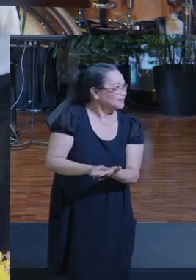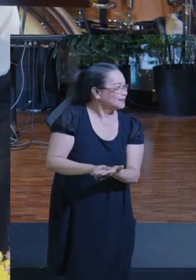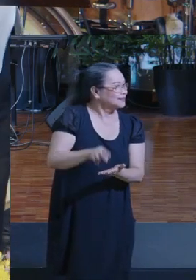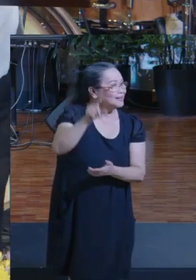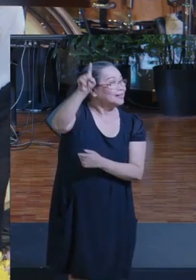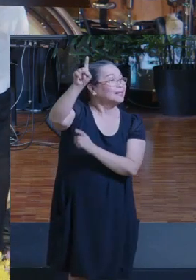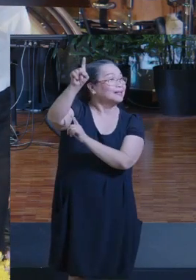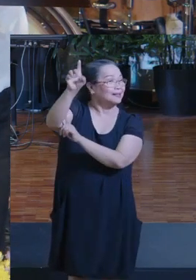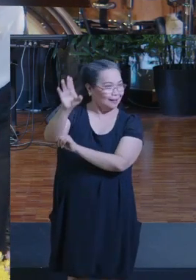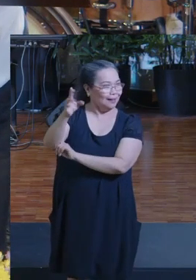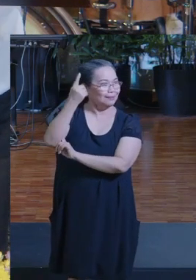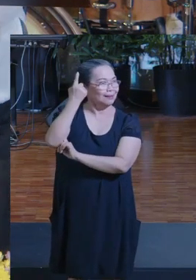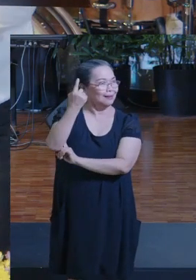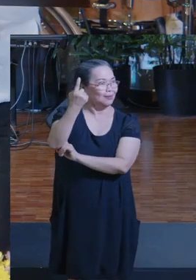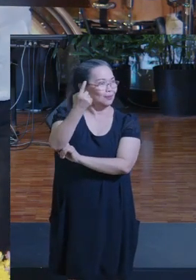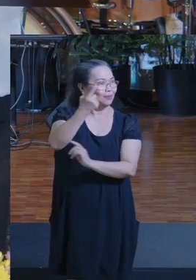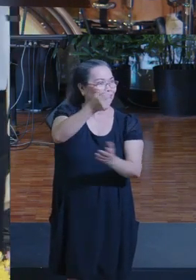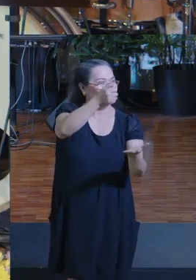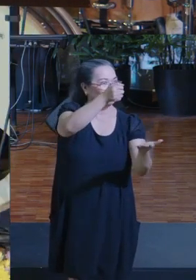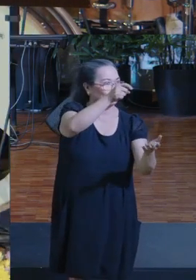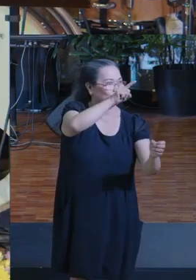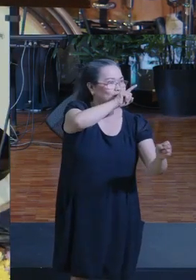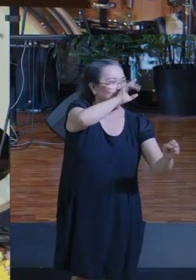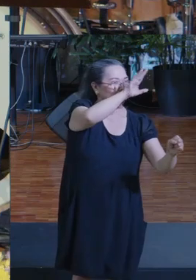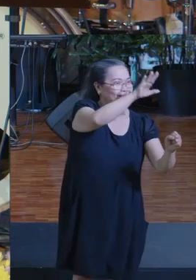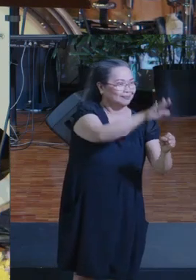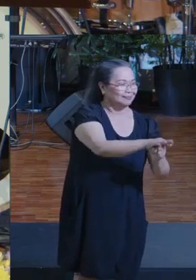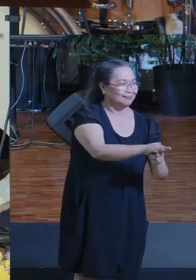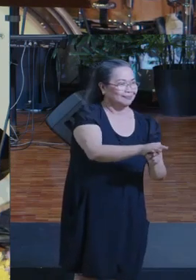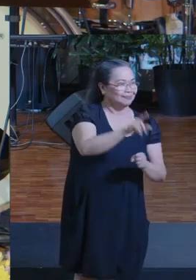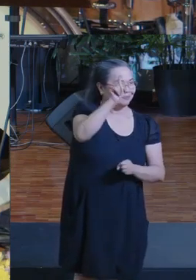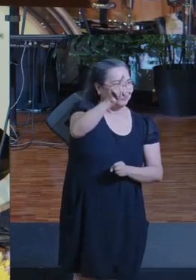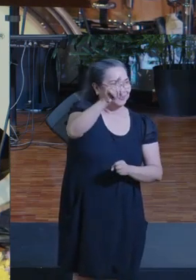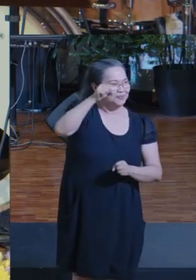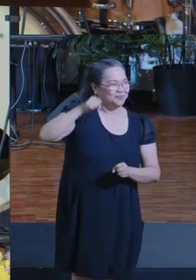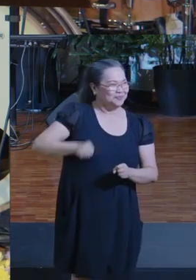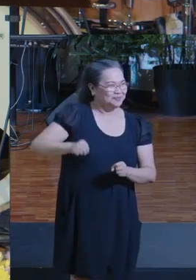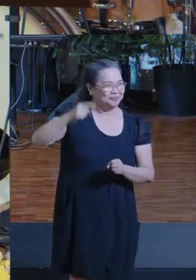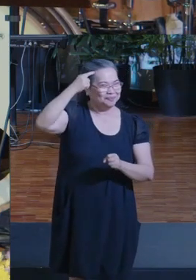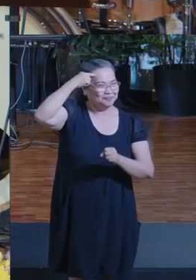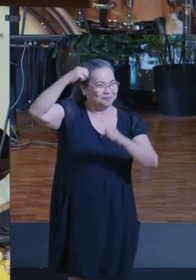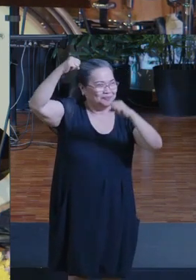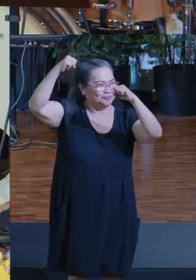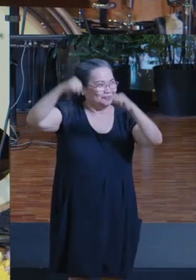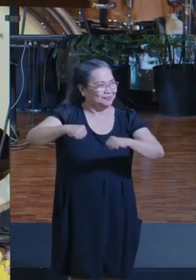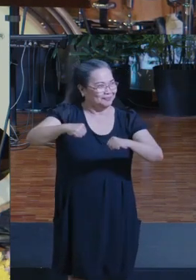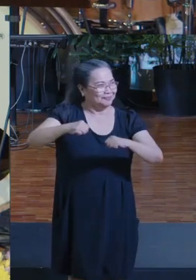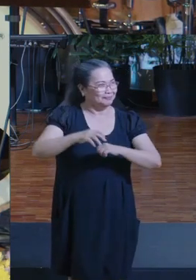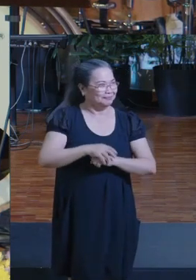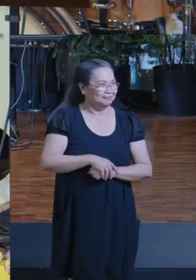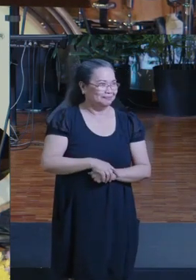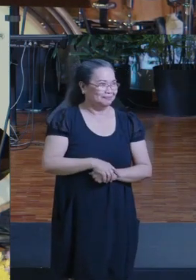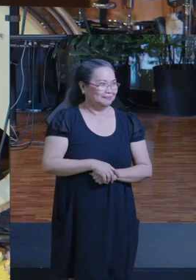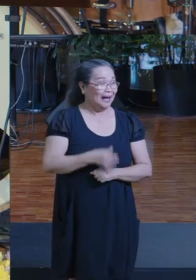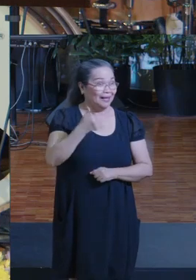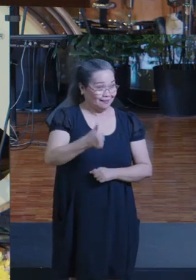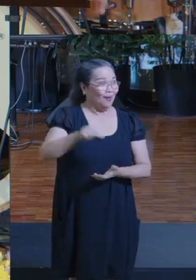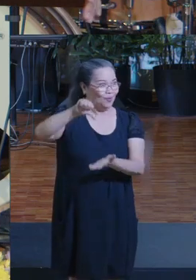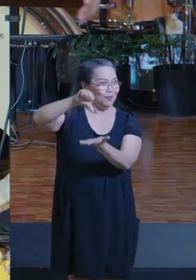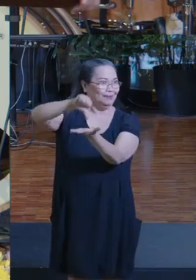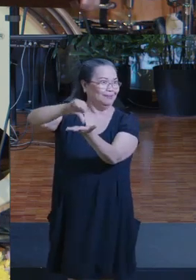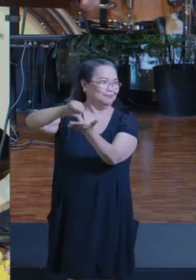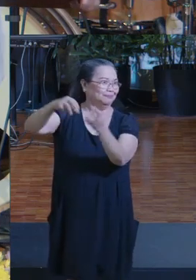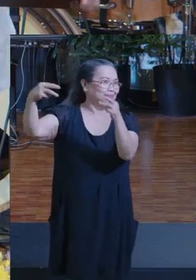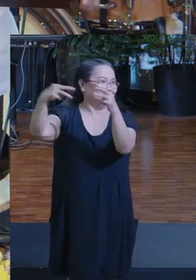ang Diyos lang ang nangako. So one-sided ang Abrahamic covenant.